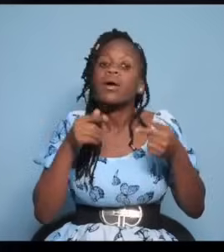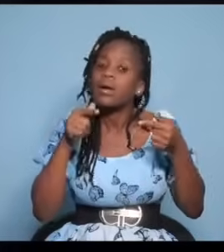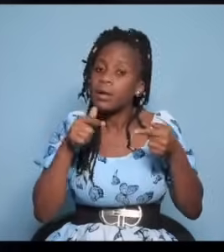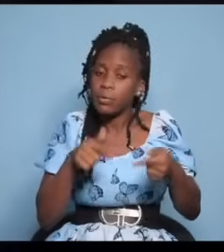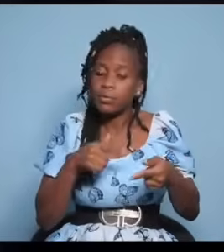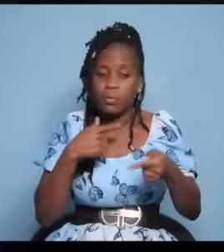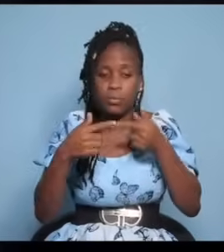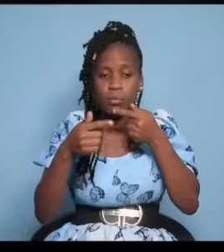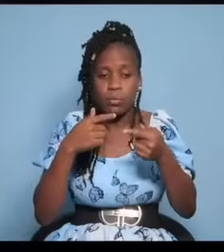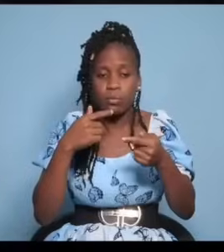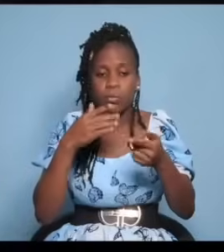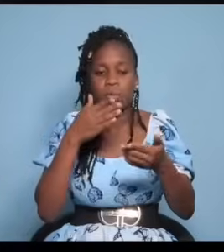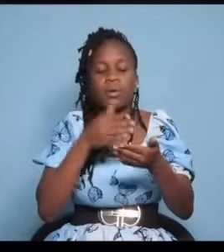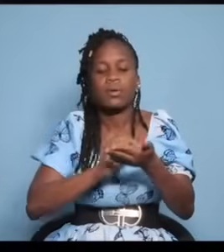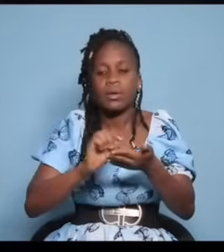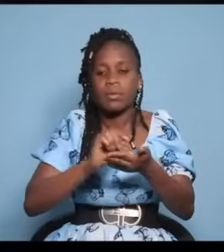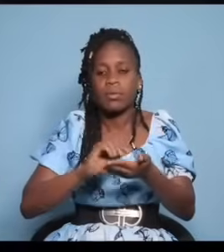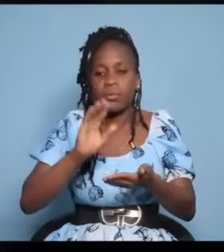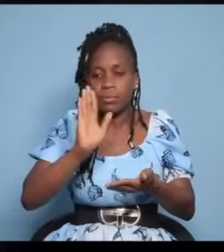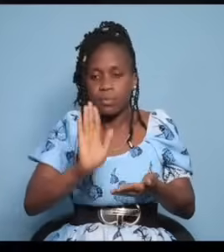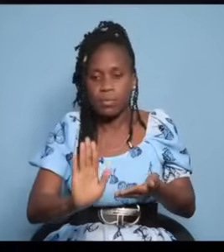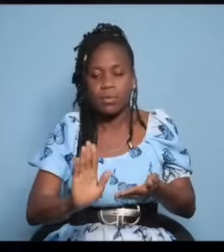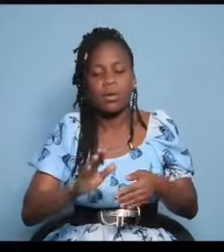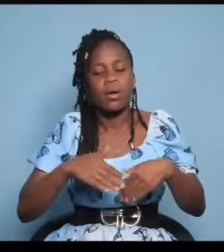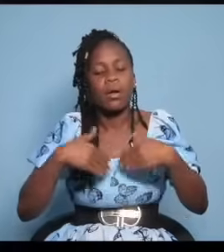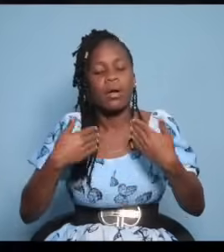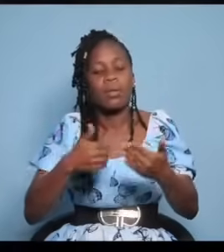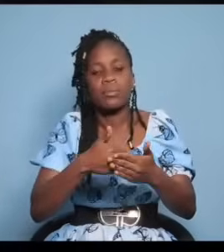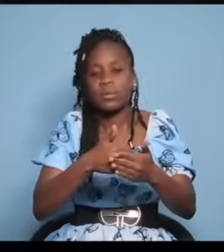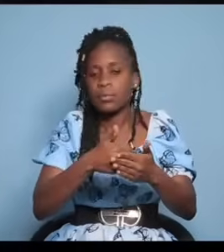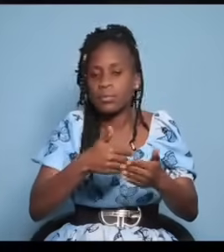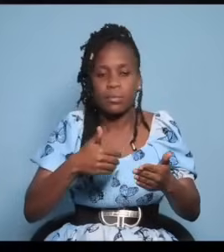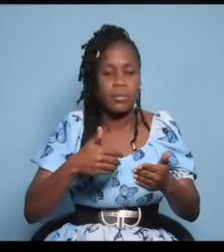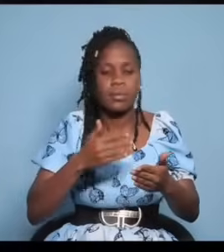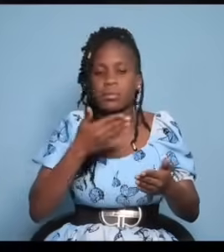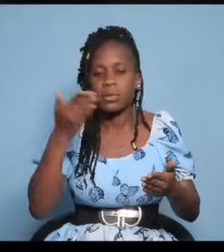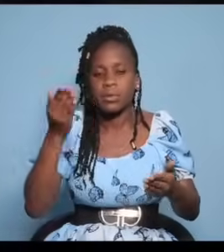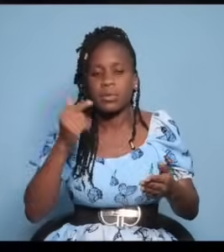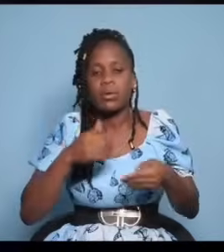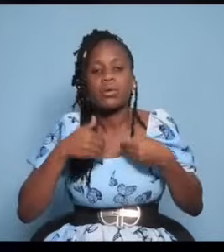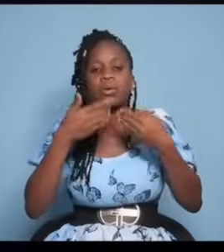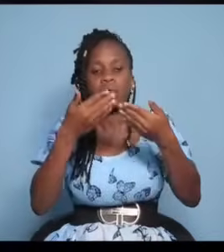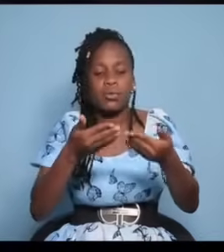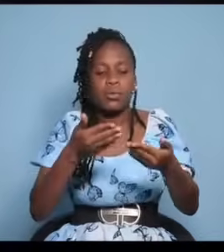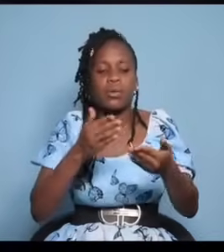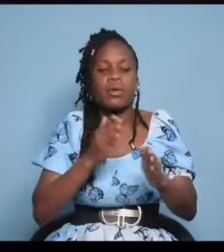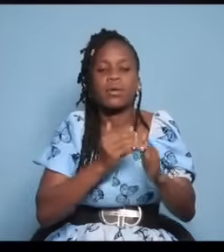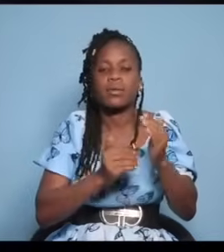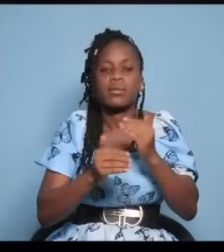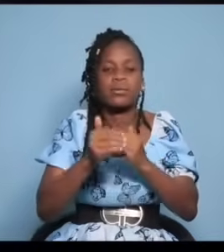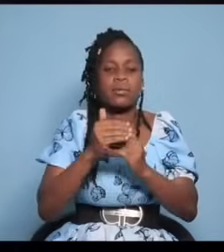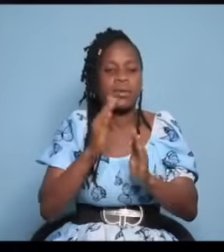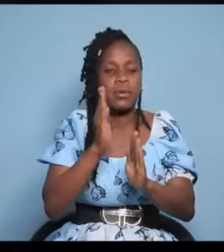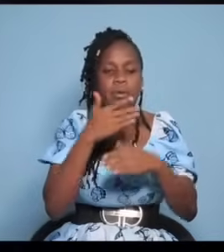sababu nje ya rubani ni mzembe na hali ya hewa ndio